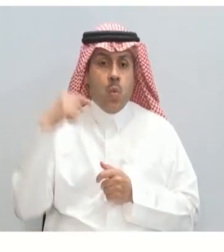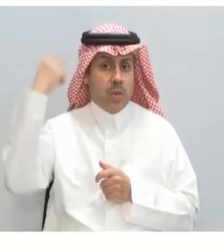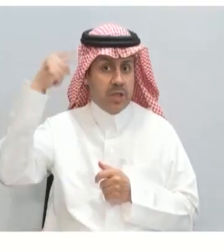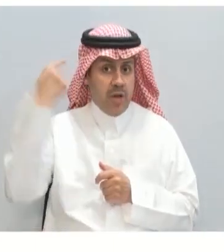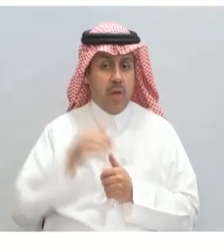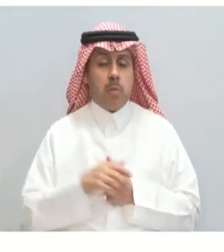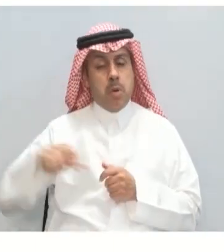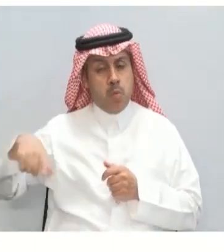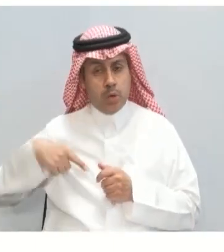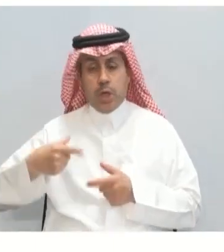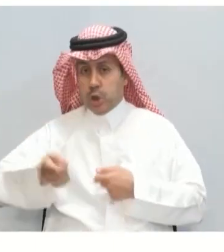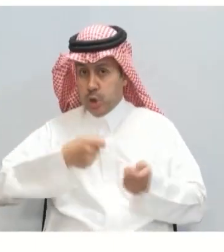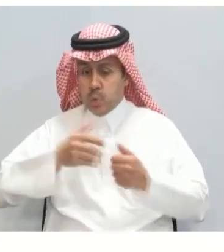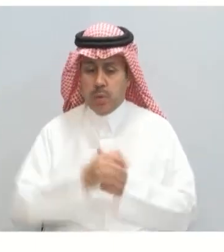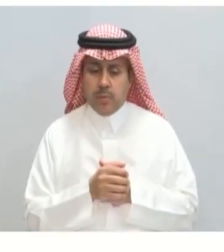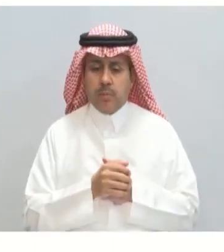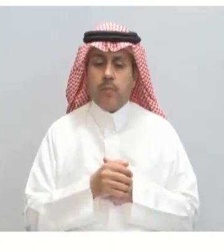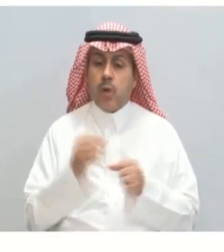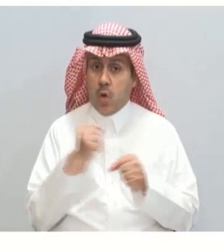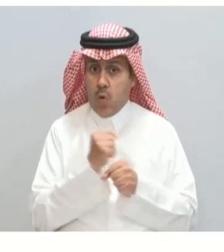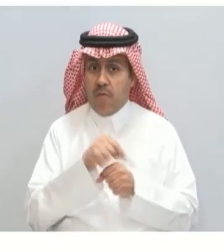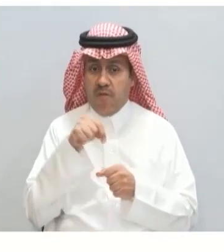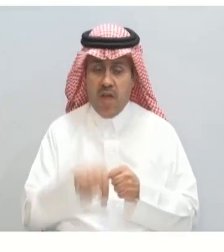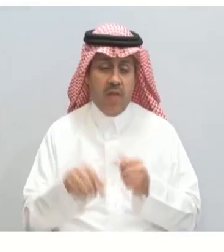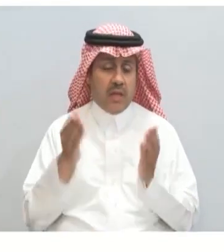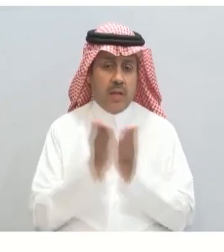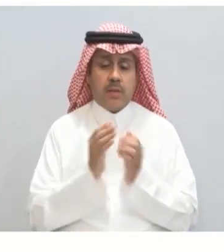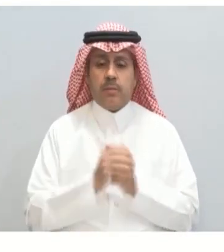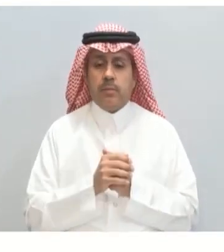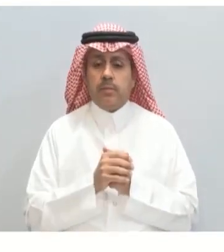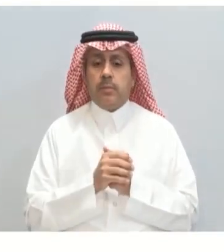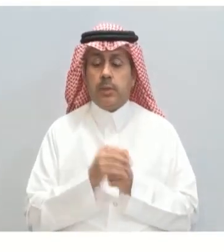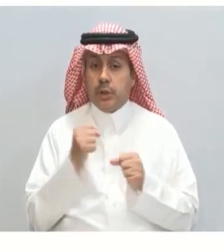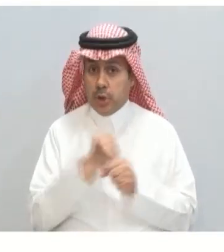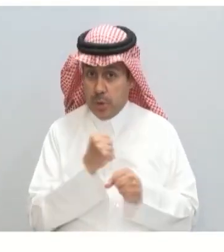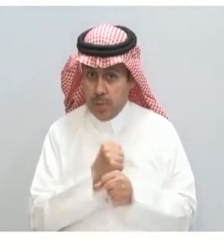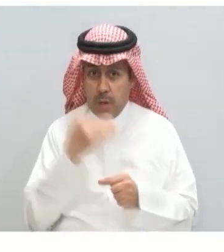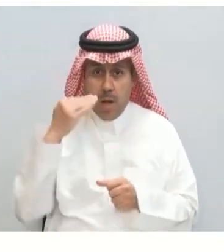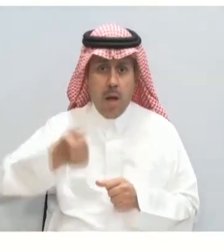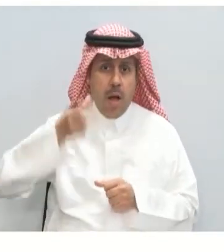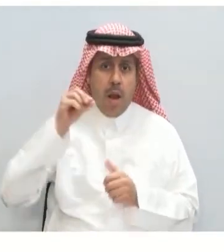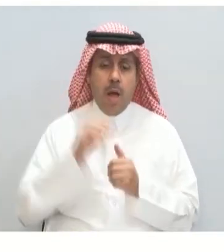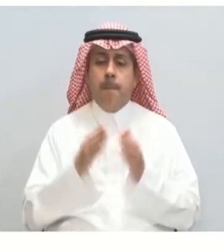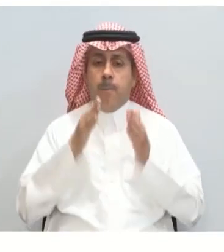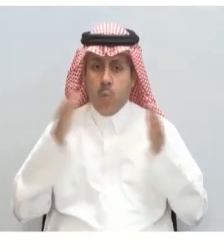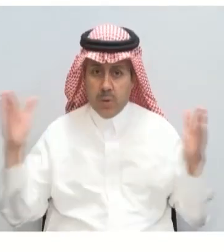التسويق وذكرنا سنقوم باذن الله في هذا الدرس على تطبيق الحاله